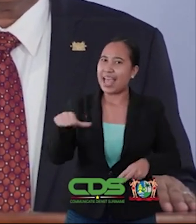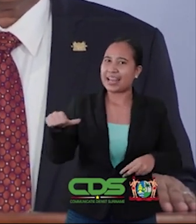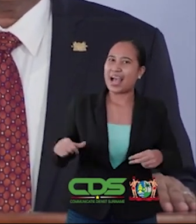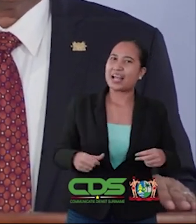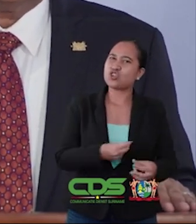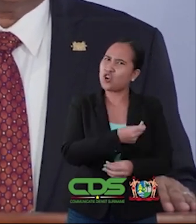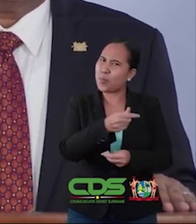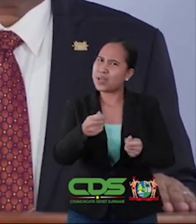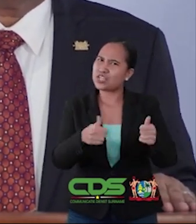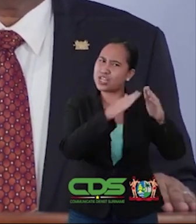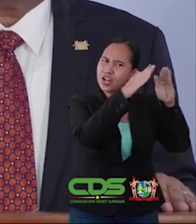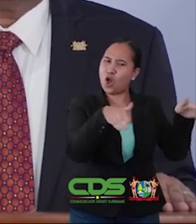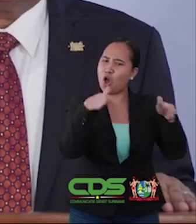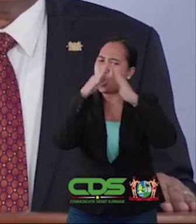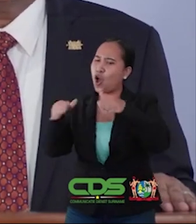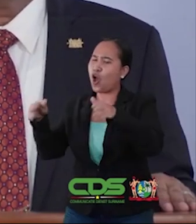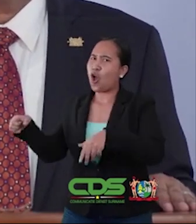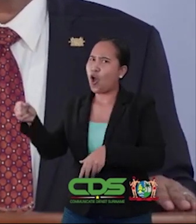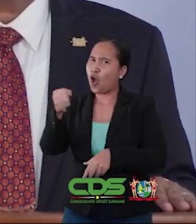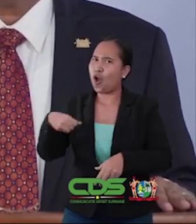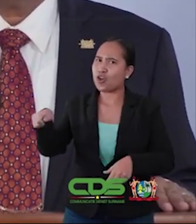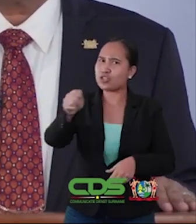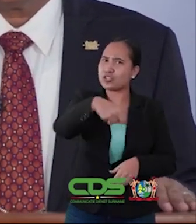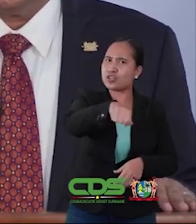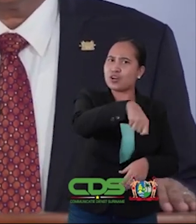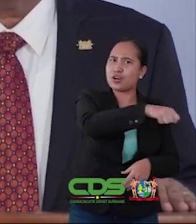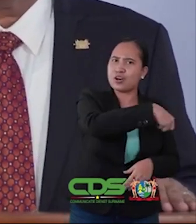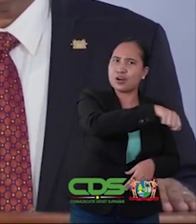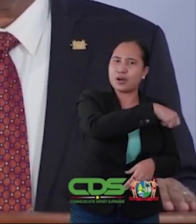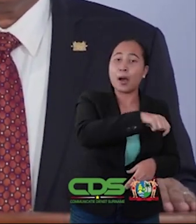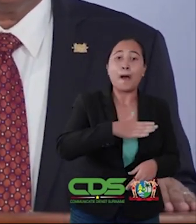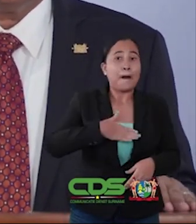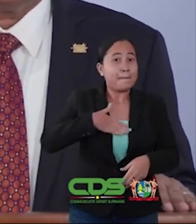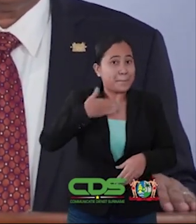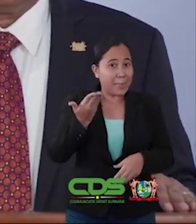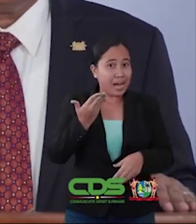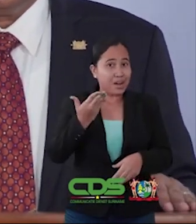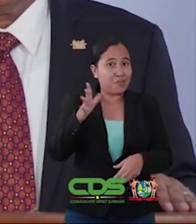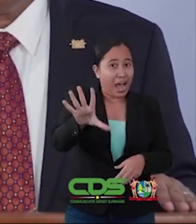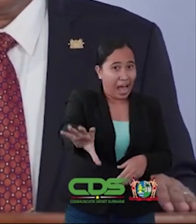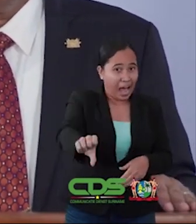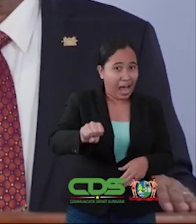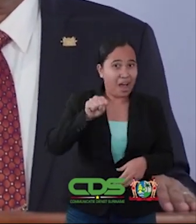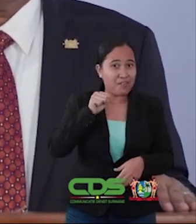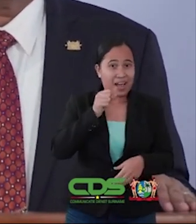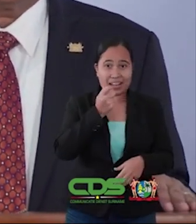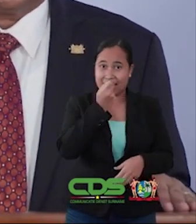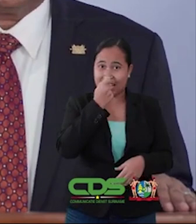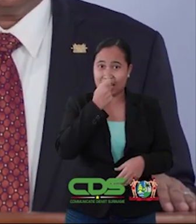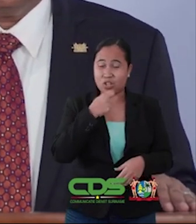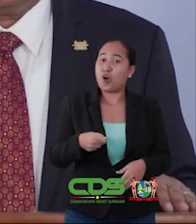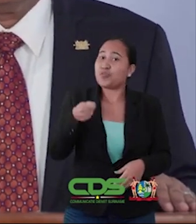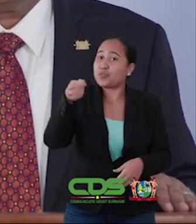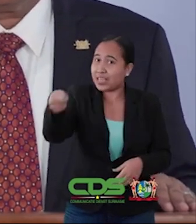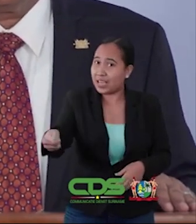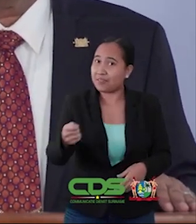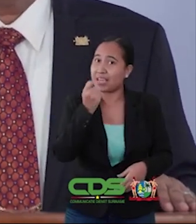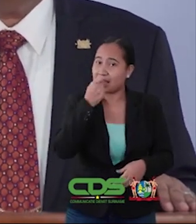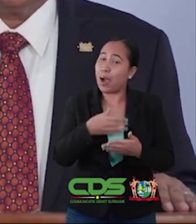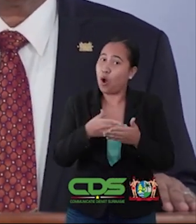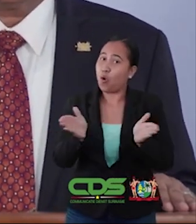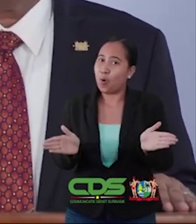en andere commerciële eetgelegenheden mogen uitsluitend ten behoeven van afhaal of bezorging open,